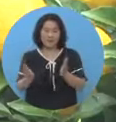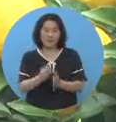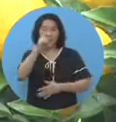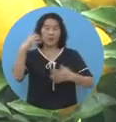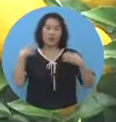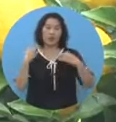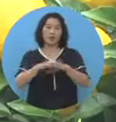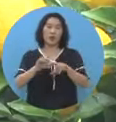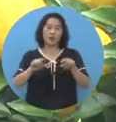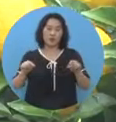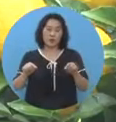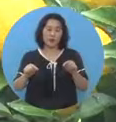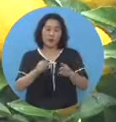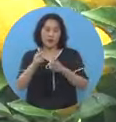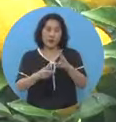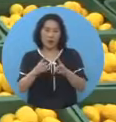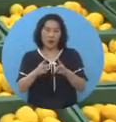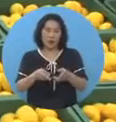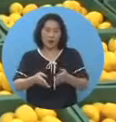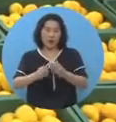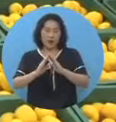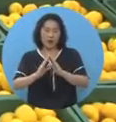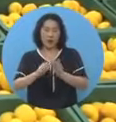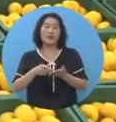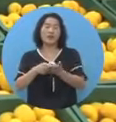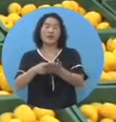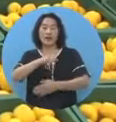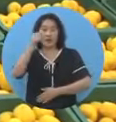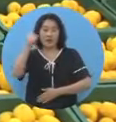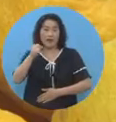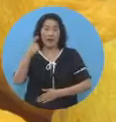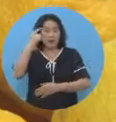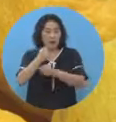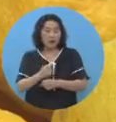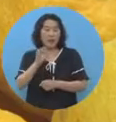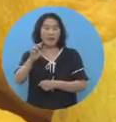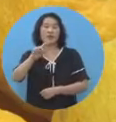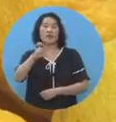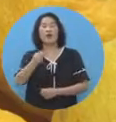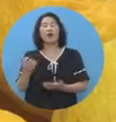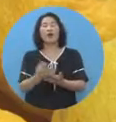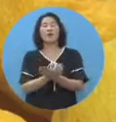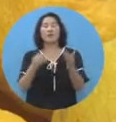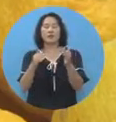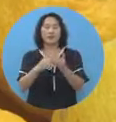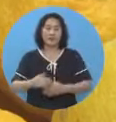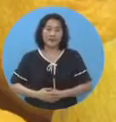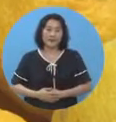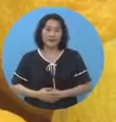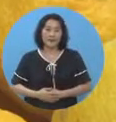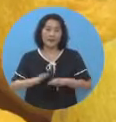농업기술원은 정부의 농식품 수출 비즈니스 전략 모델 구축 사업에 선정돼 연구개발비 15억 원을 새롭게